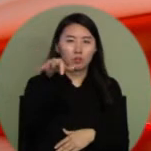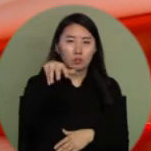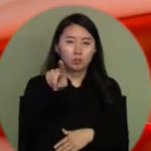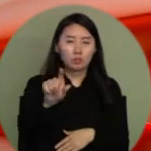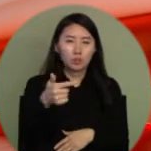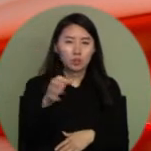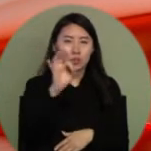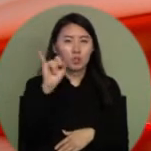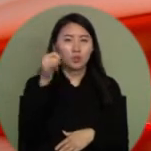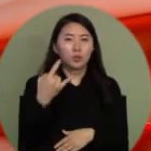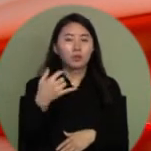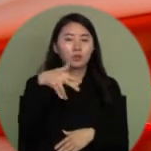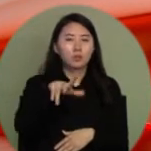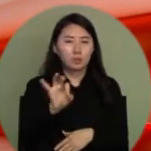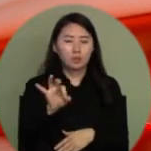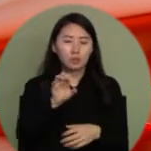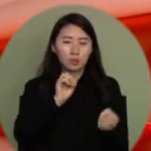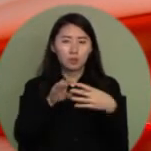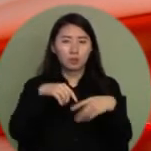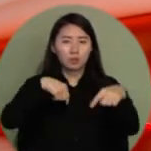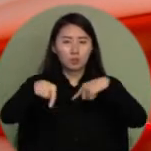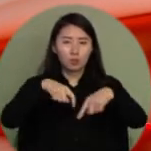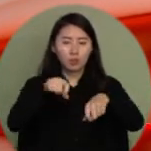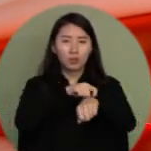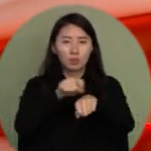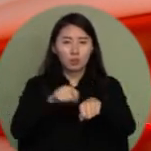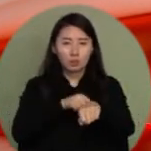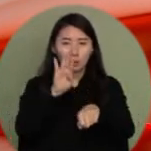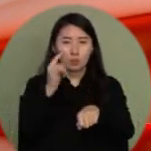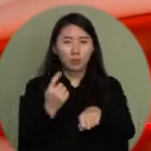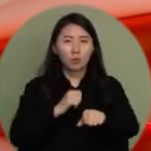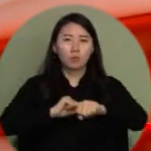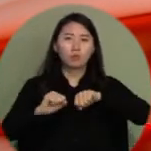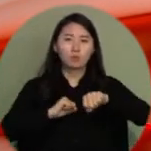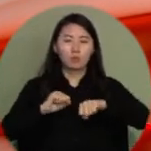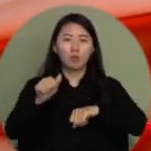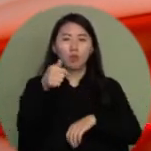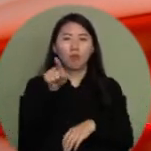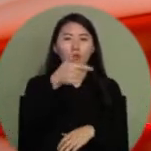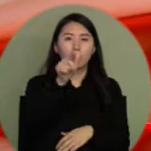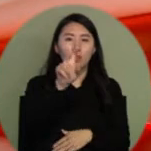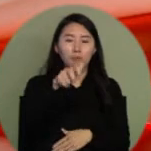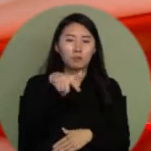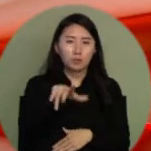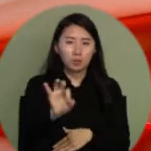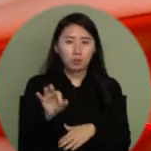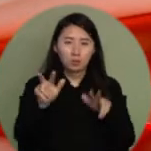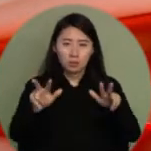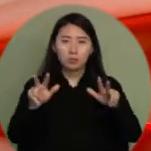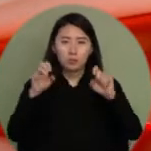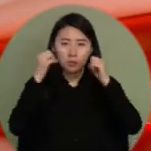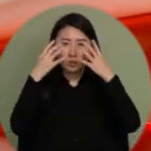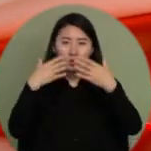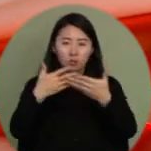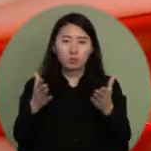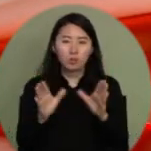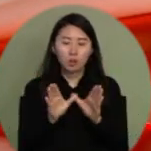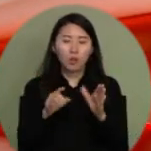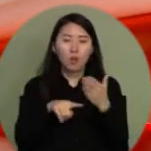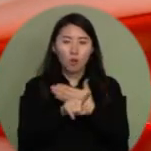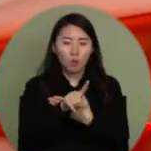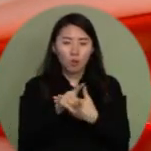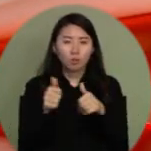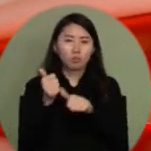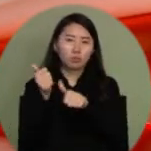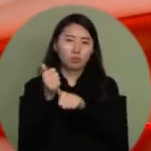이회창 총재 대통령 후보 당시 정책 특보 로 활동했습니다 허난 정 예비후보는 현재 새누리당 중앙회 외교 통상 위